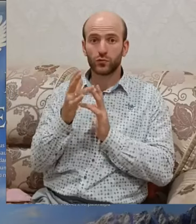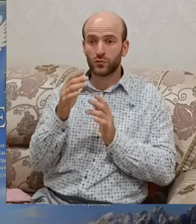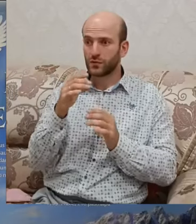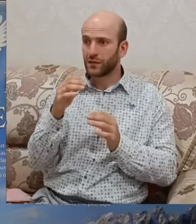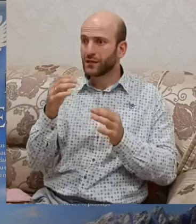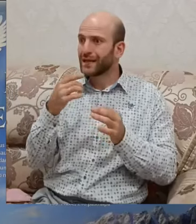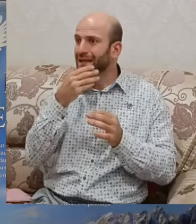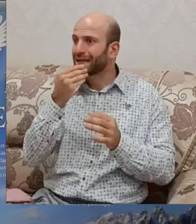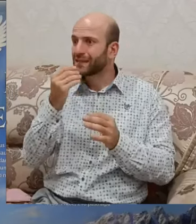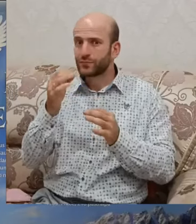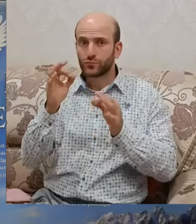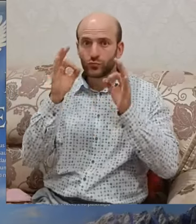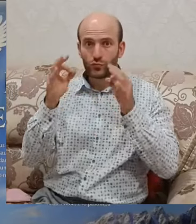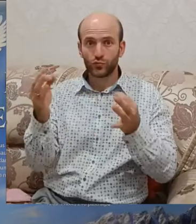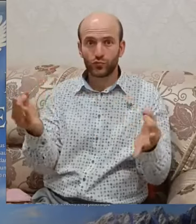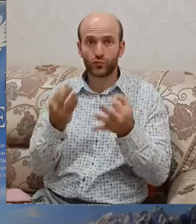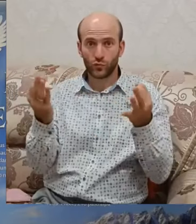было внутри?